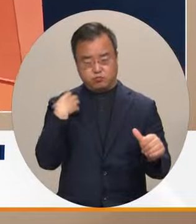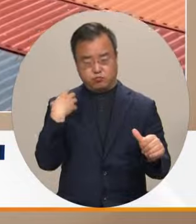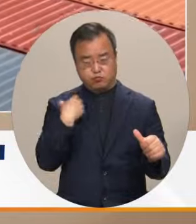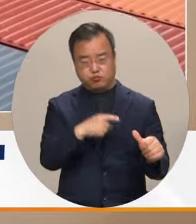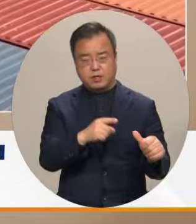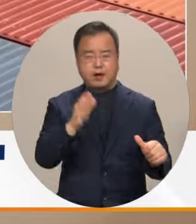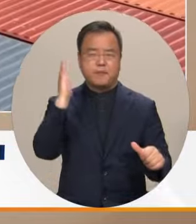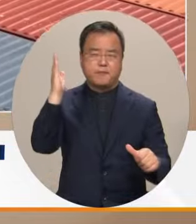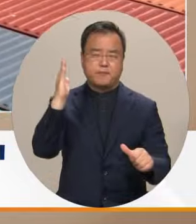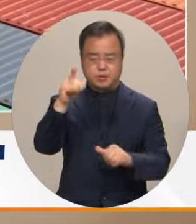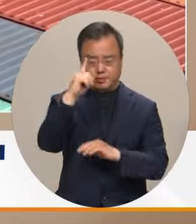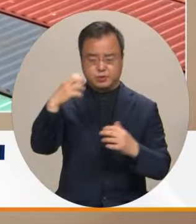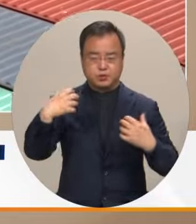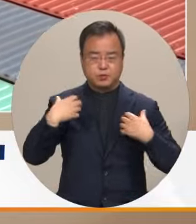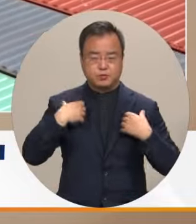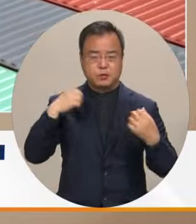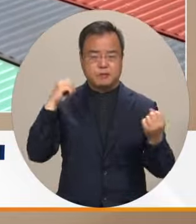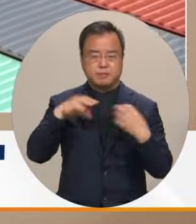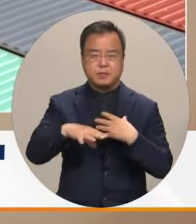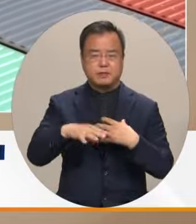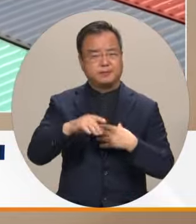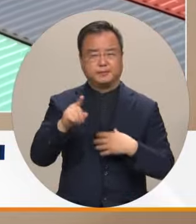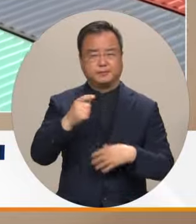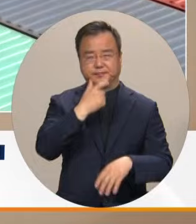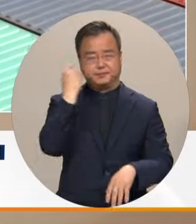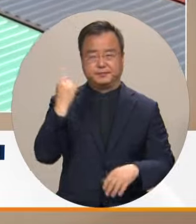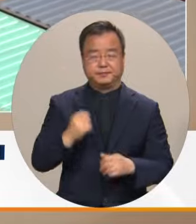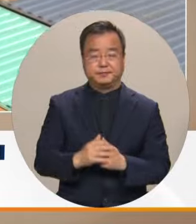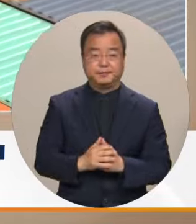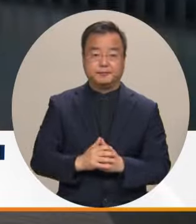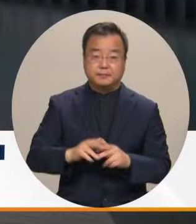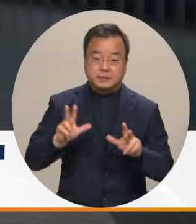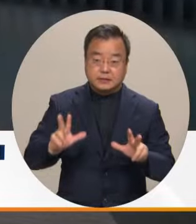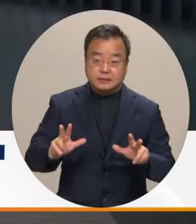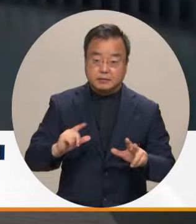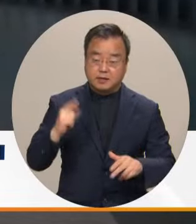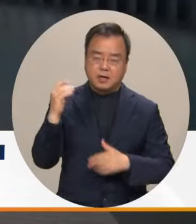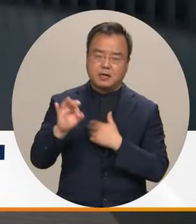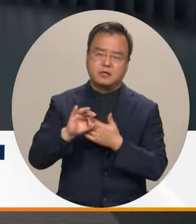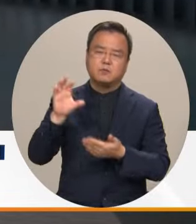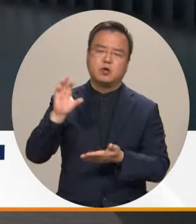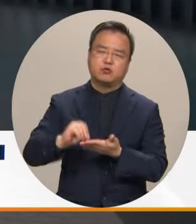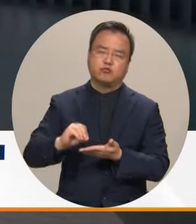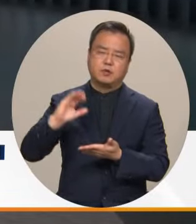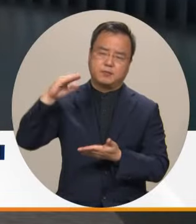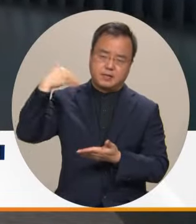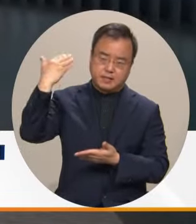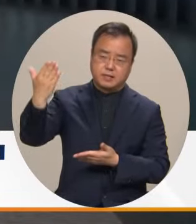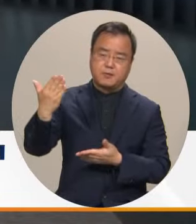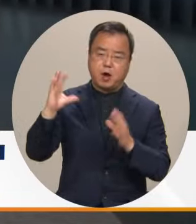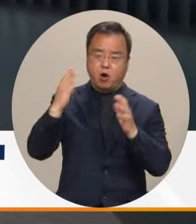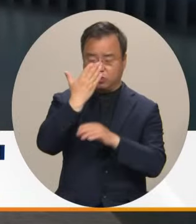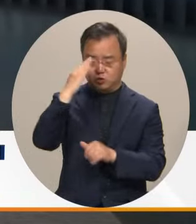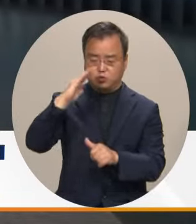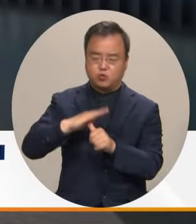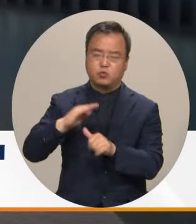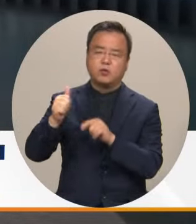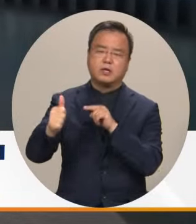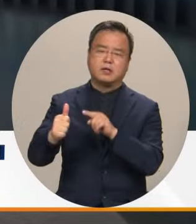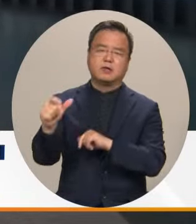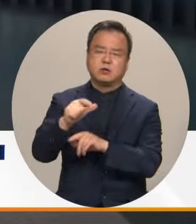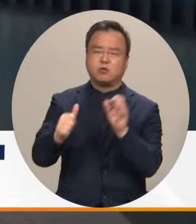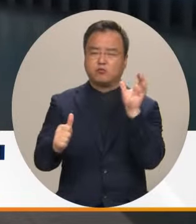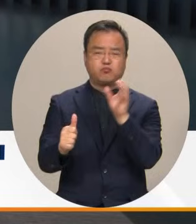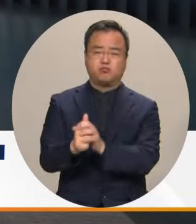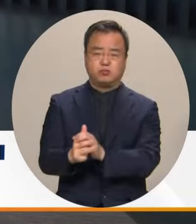산업부담에대한정부의주장은설득력이상당히부족하다 . 예.지금행동하지않으면숙제는 필연적으로 우리아이들과청소년들에게훨씬더